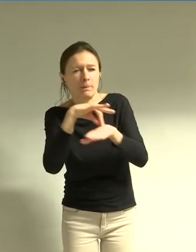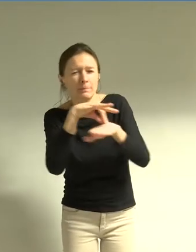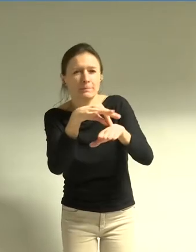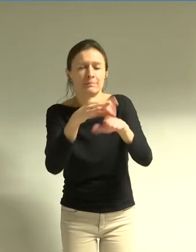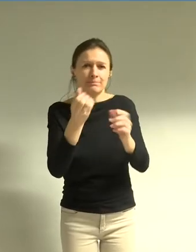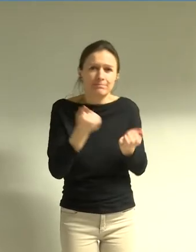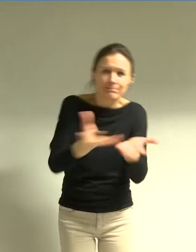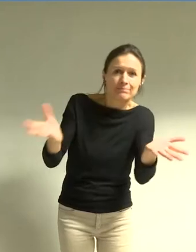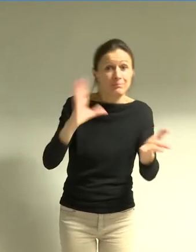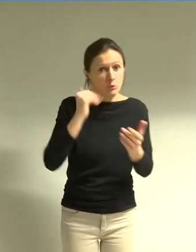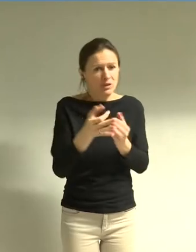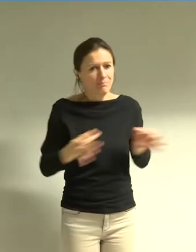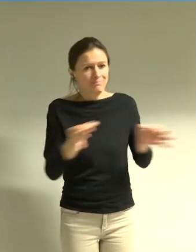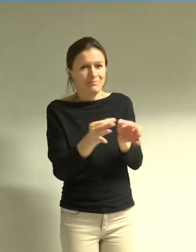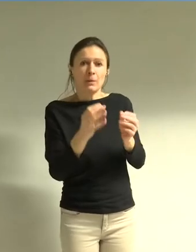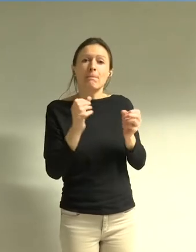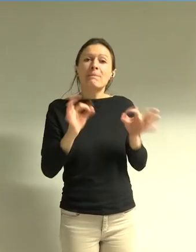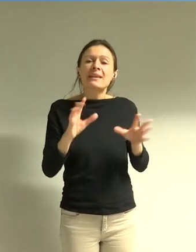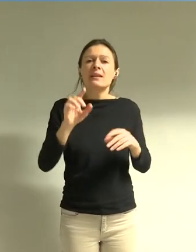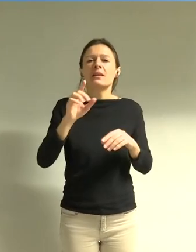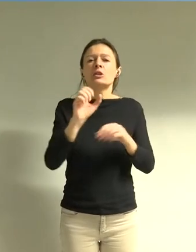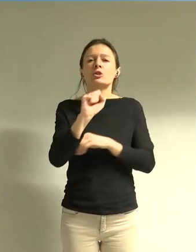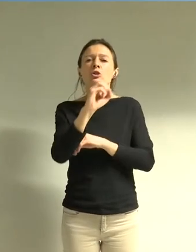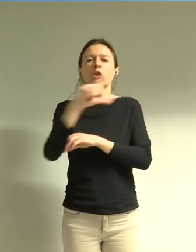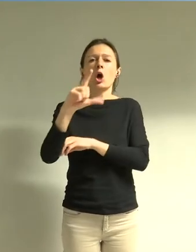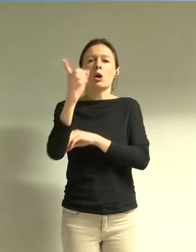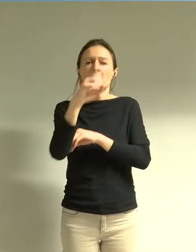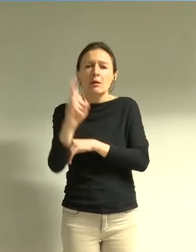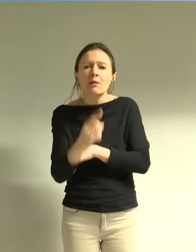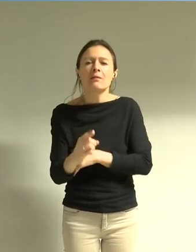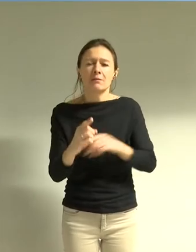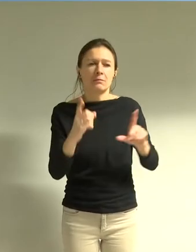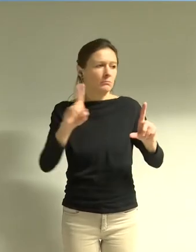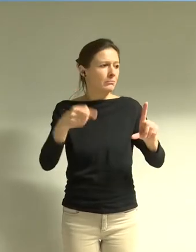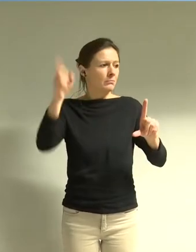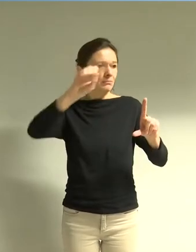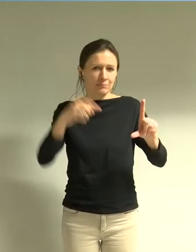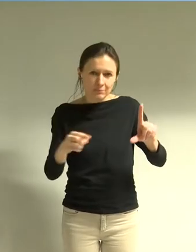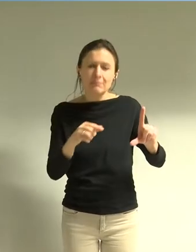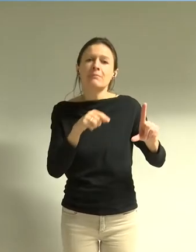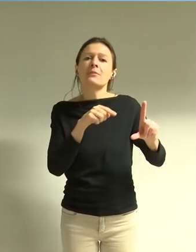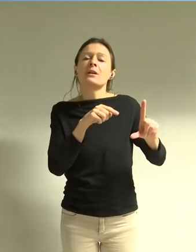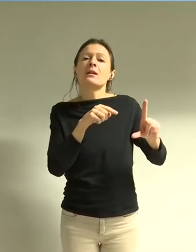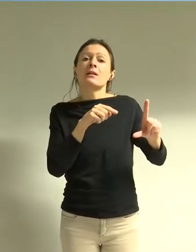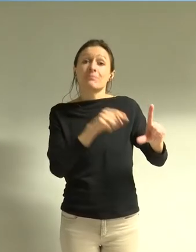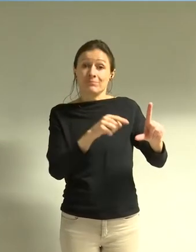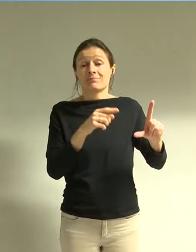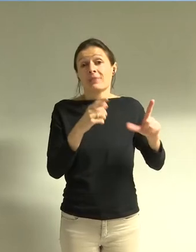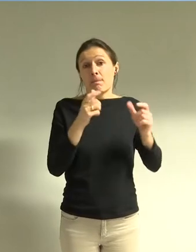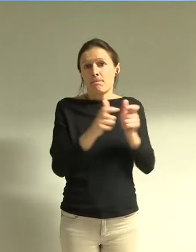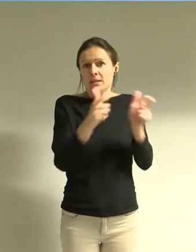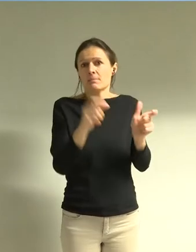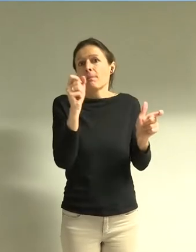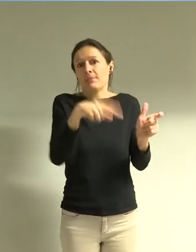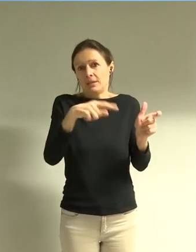locaux dédiés donc ceux de la clé de sol et que la mise en concurrence pour l'occupation des bâtiments qui sera fait ce qui permettra évidemment